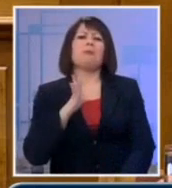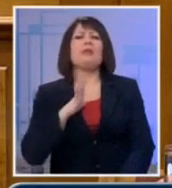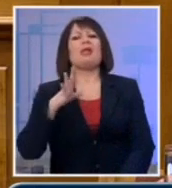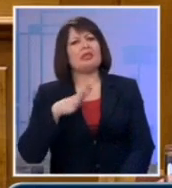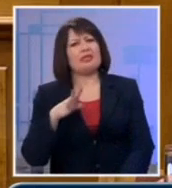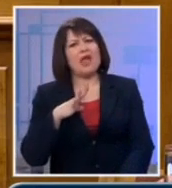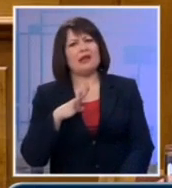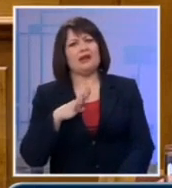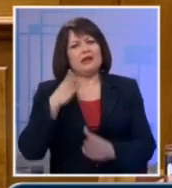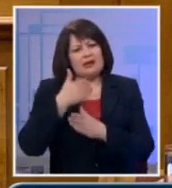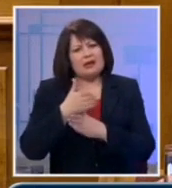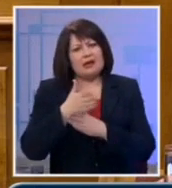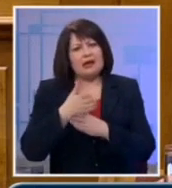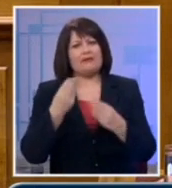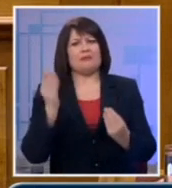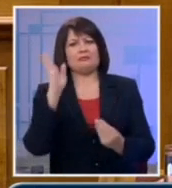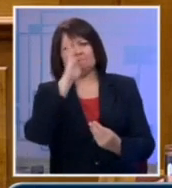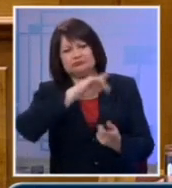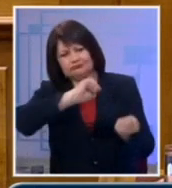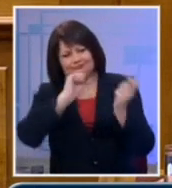θέλει να αεροποιήσει την εικόνα.